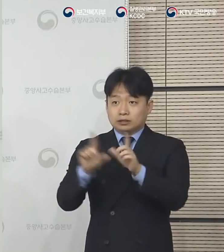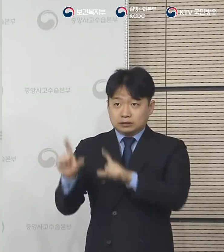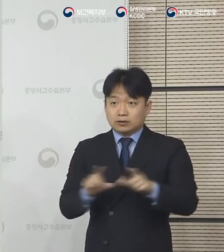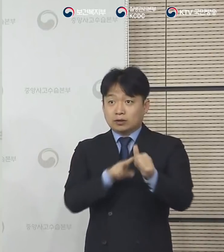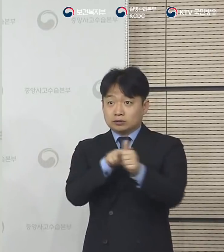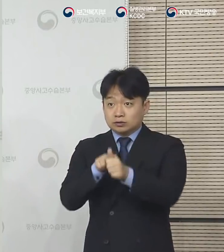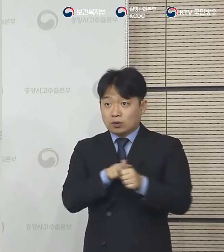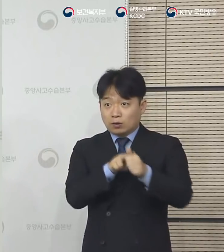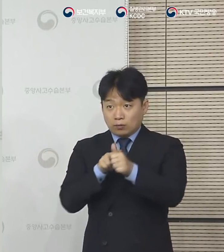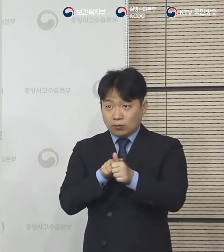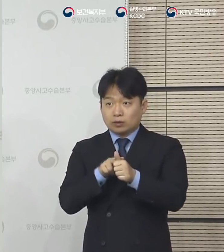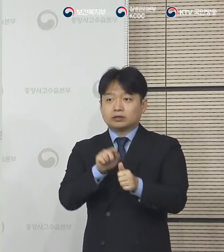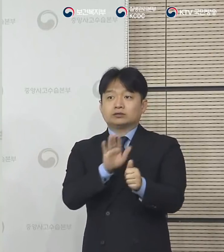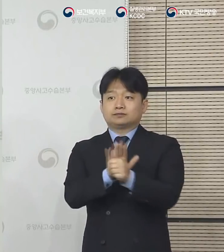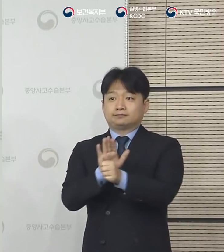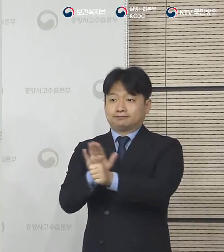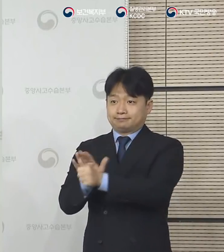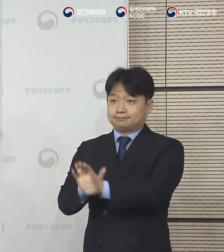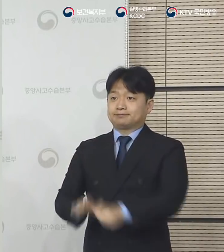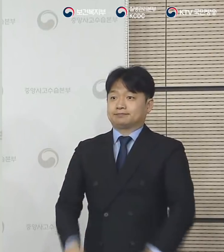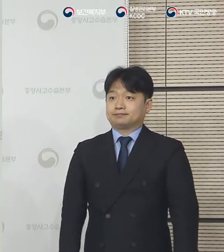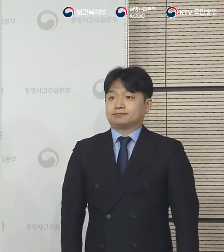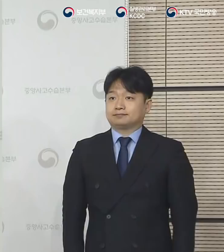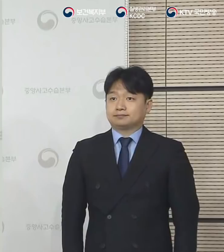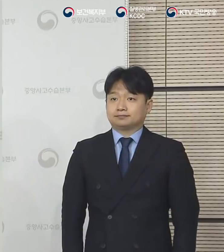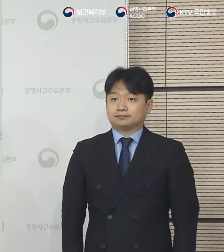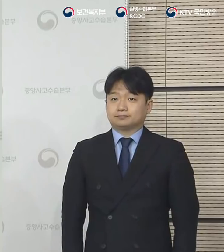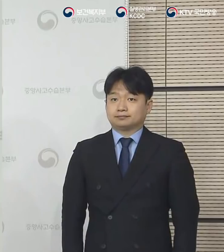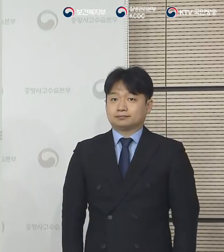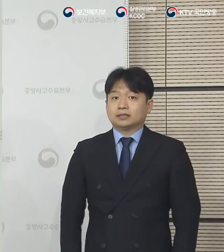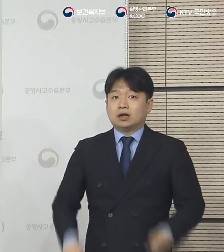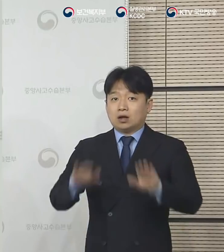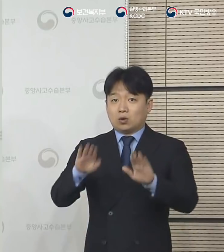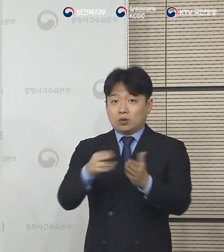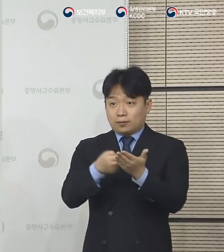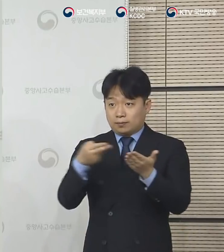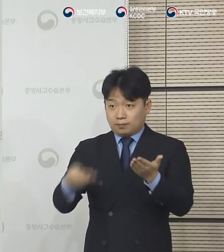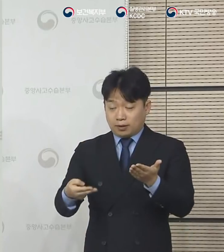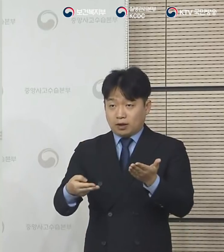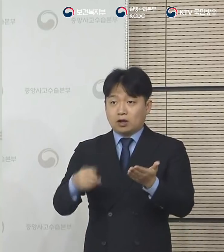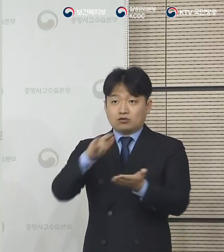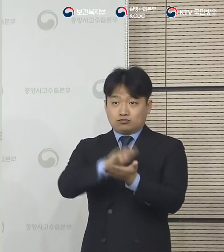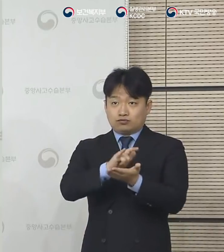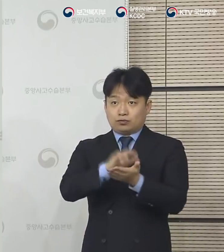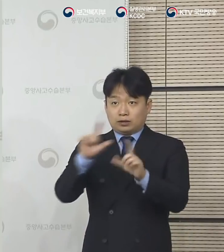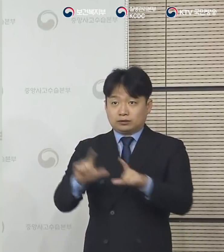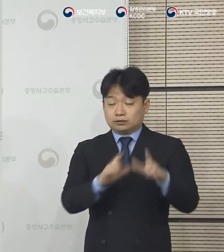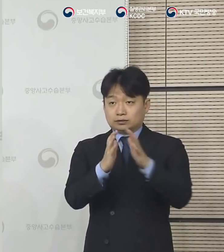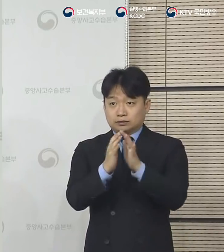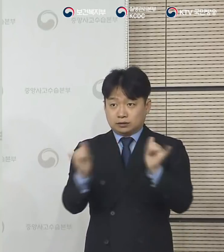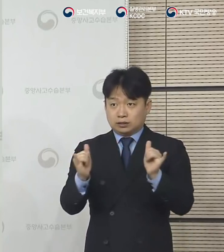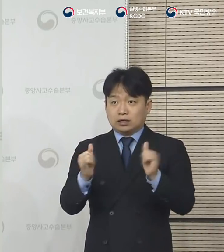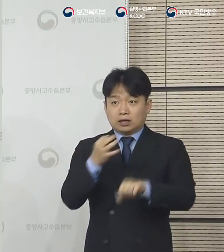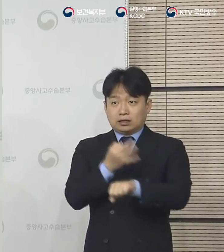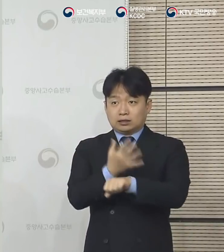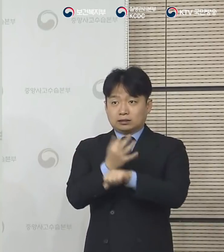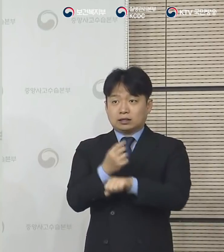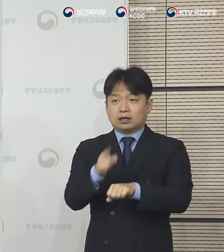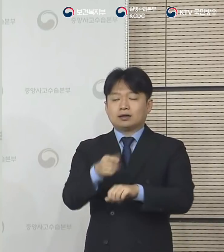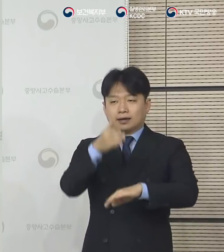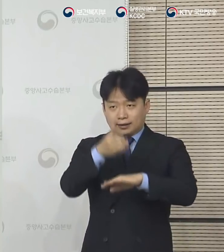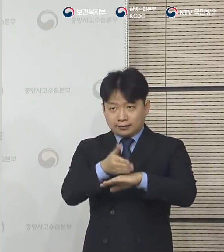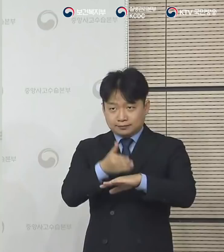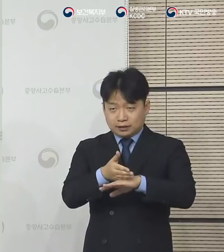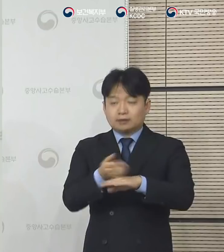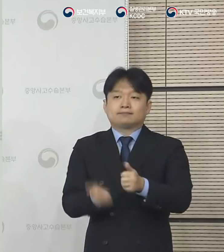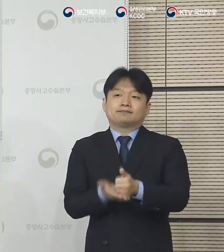정보도 종합적으로 제공하였습니다. 오늘 퇴소하는 우한귀국 교민들은 간단한 감사와 격려의